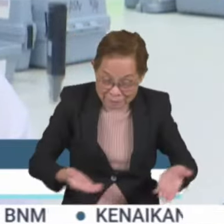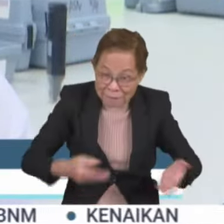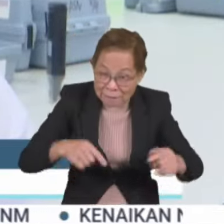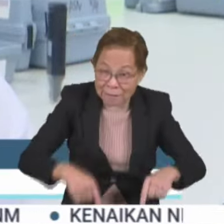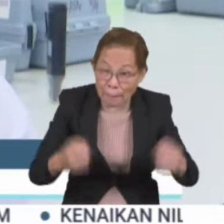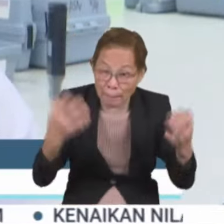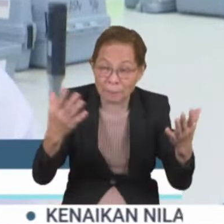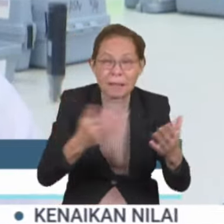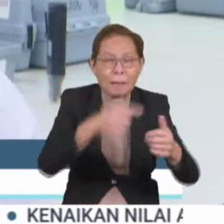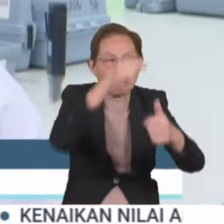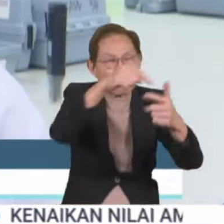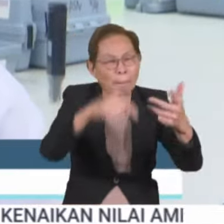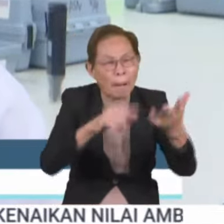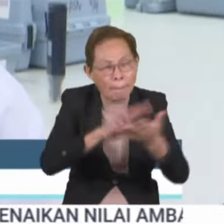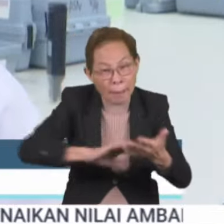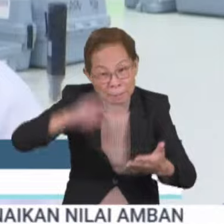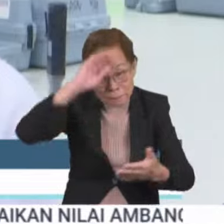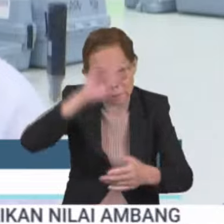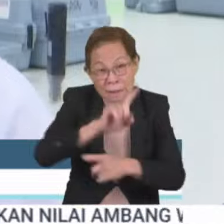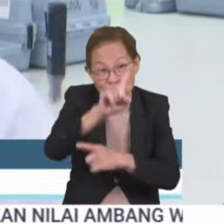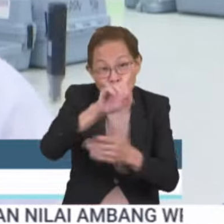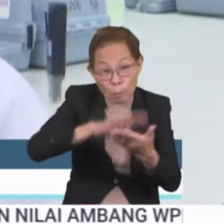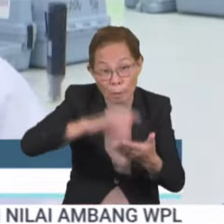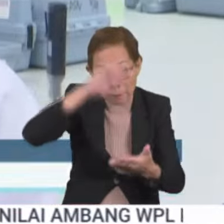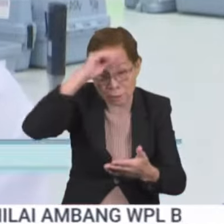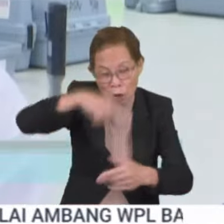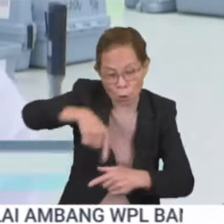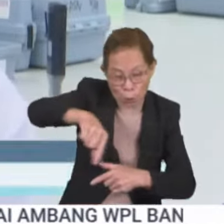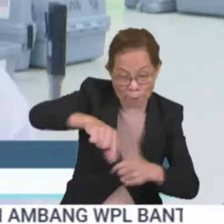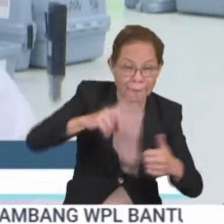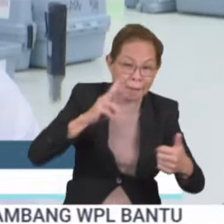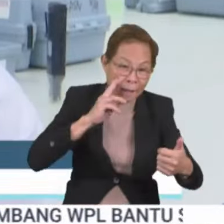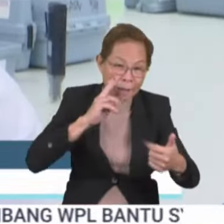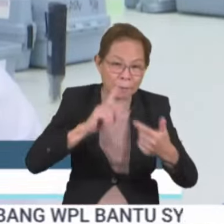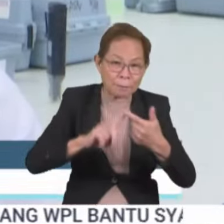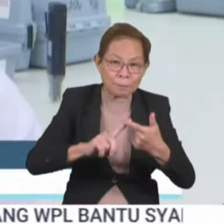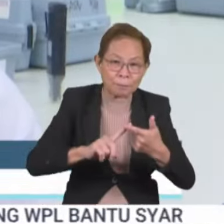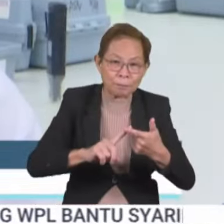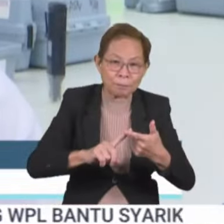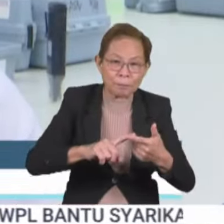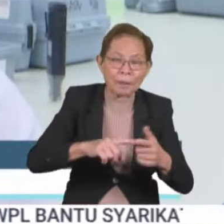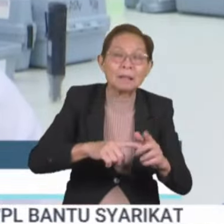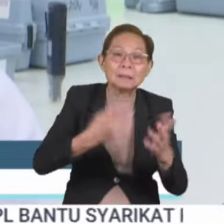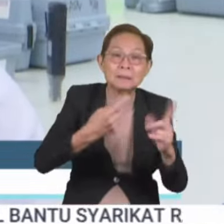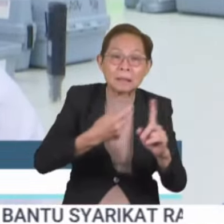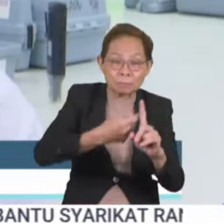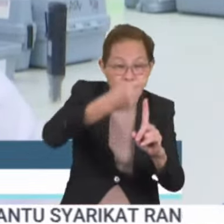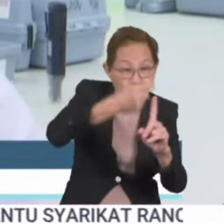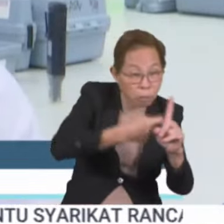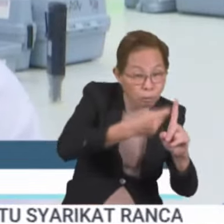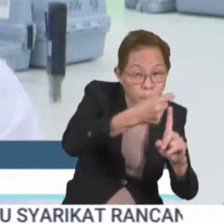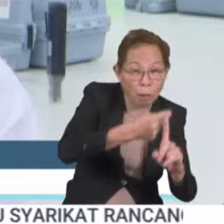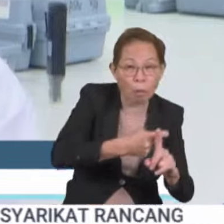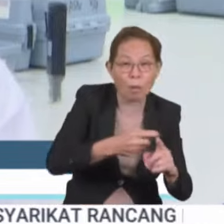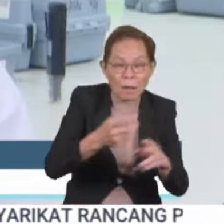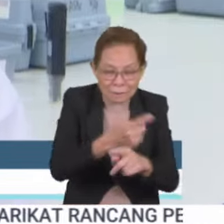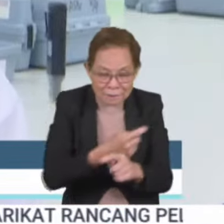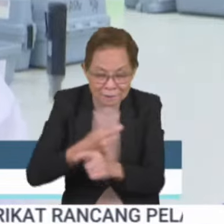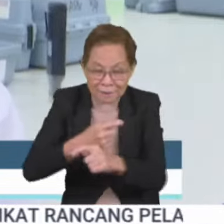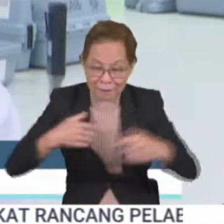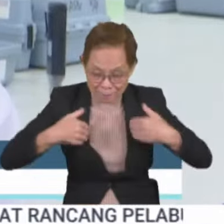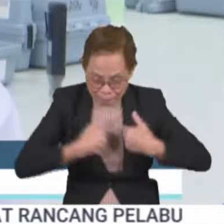banyak benda lain saya belajar. Salah satunya untuk kualiti air, kita akan cek parameter untuk tenakan dekat belakang sana